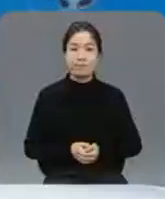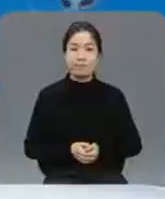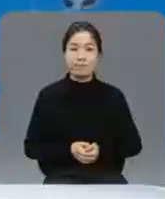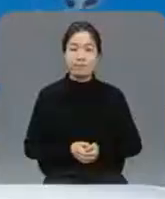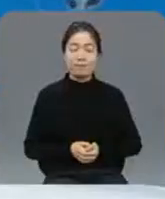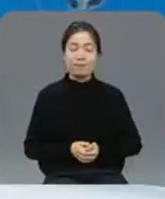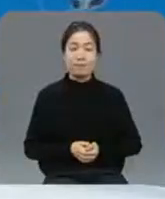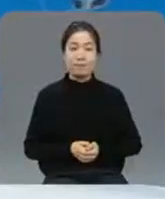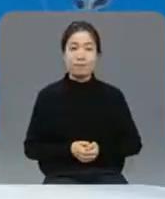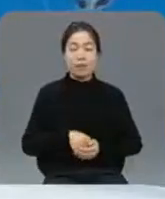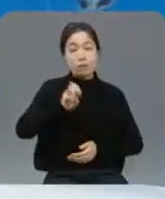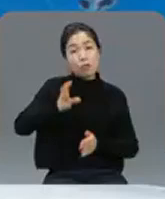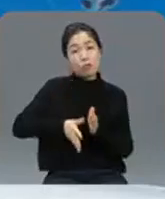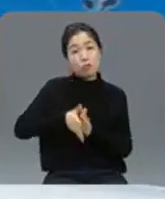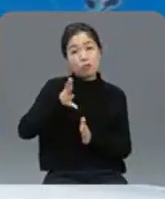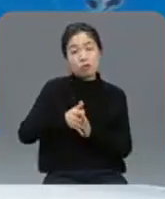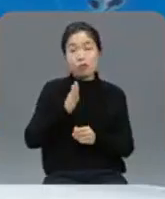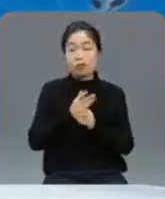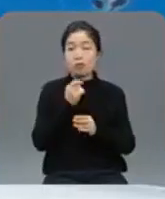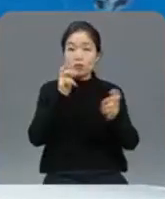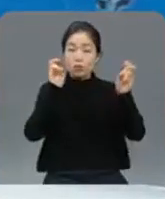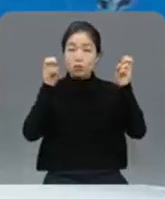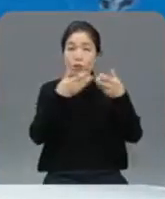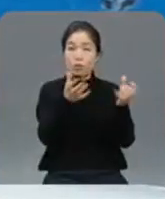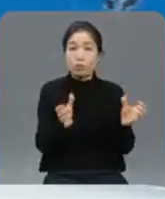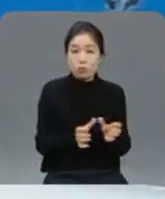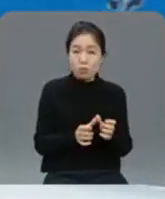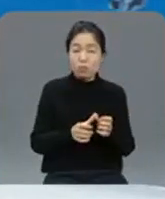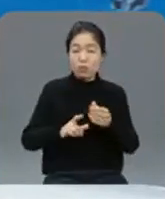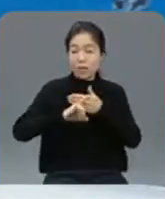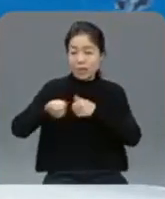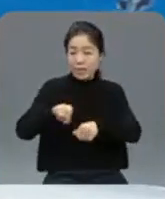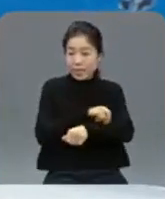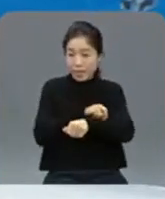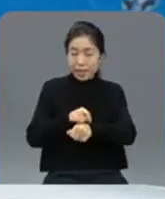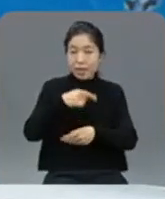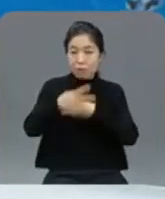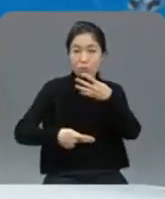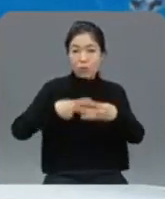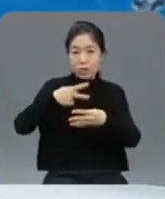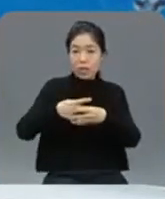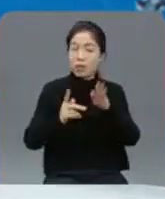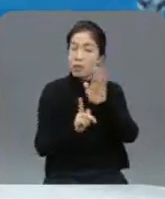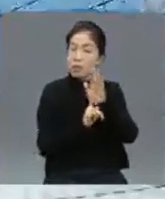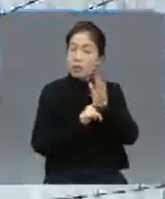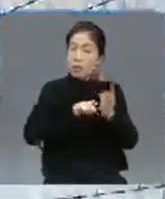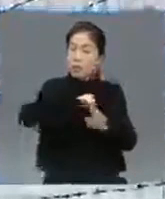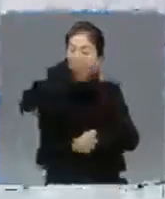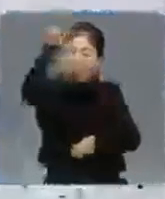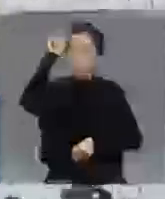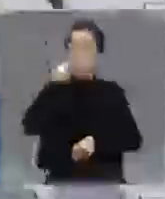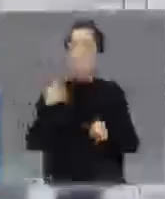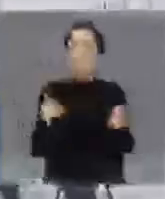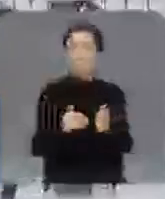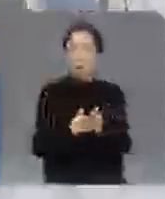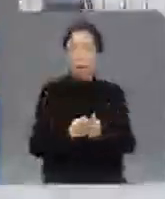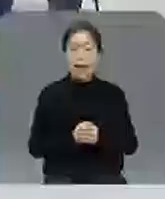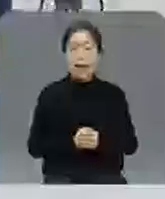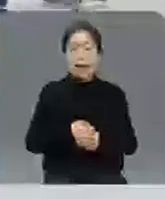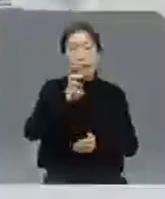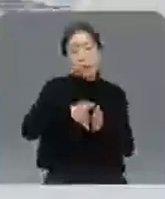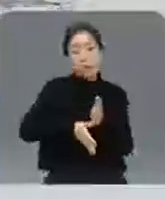지급됐습니다 광주시가 중소벤처기업부에 특화 프로젝트 공모 사업에 이따라 선정됐습니다